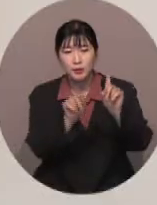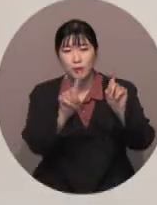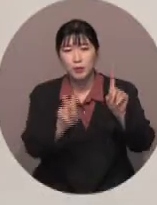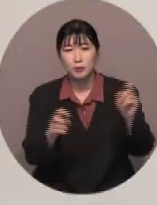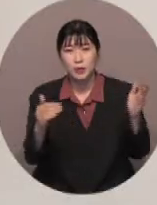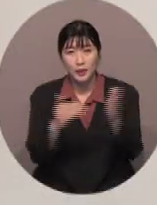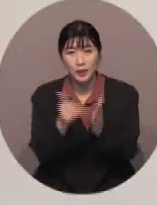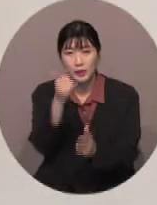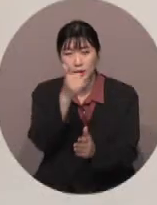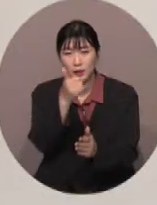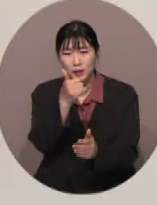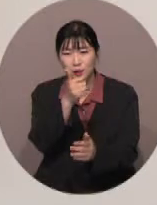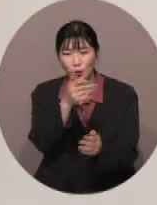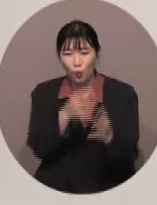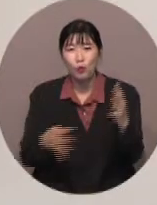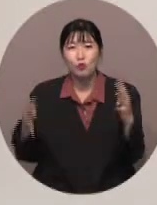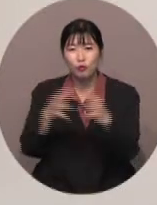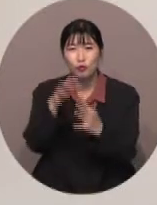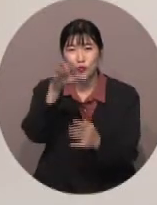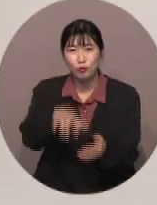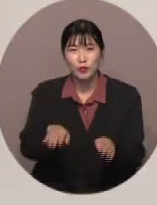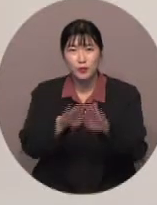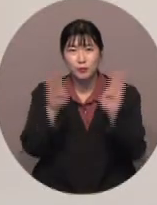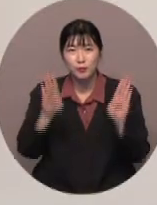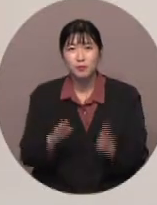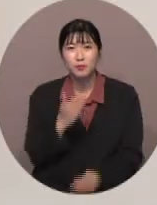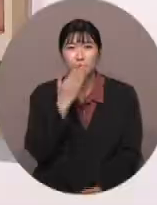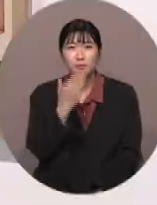공주 아트센터 고마에서 전시됩니다